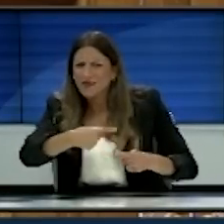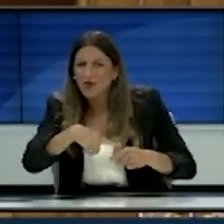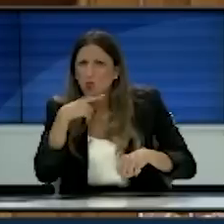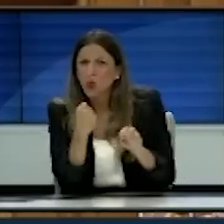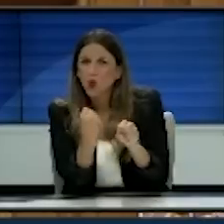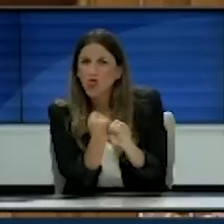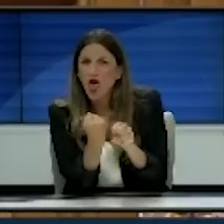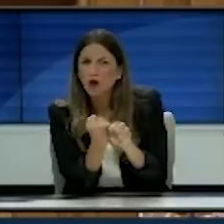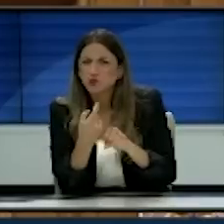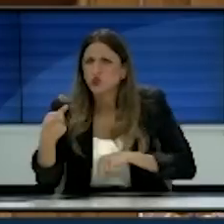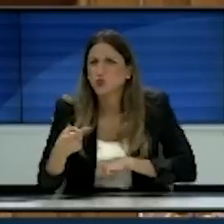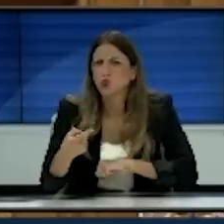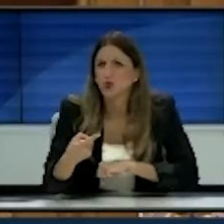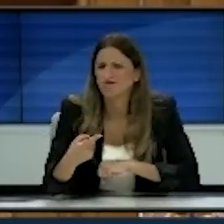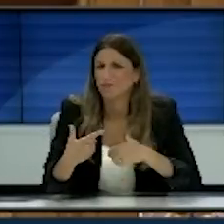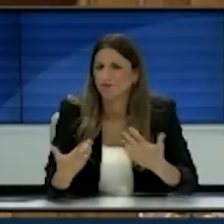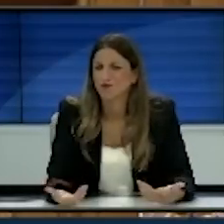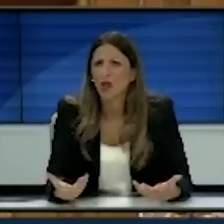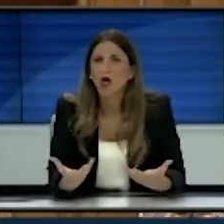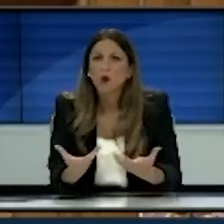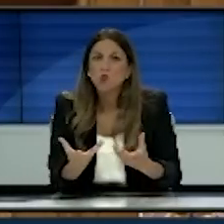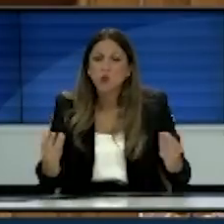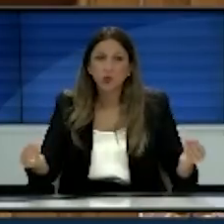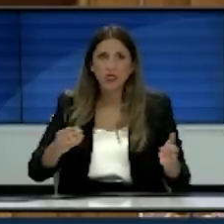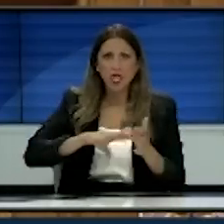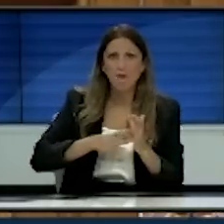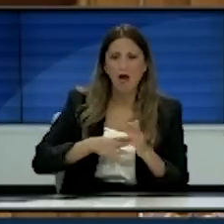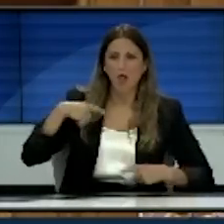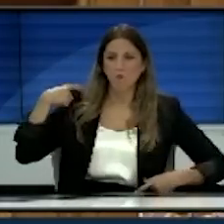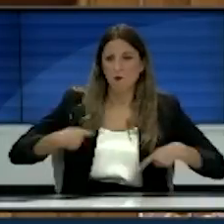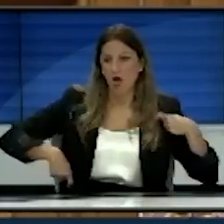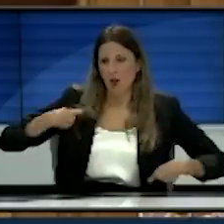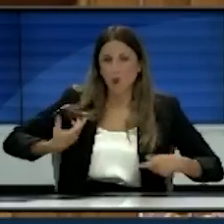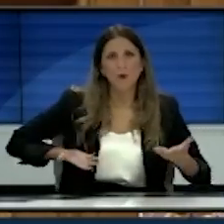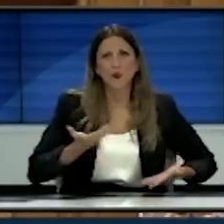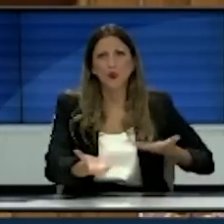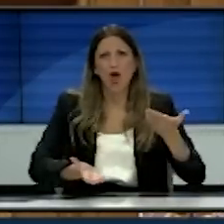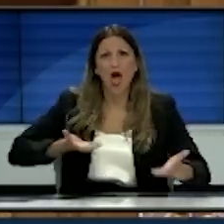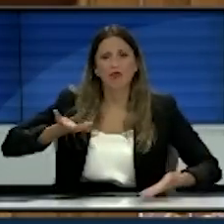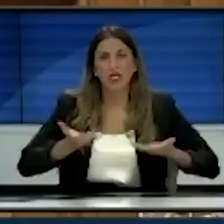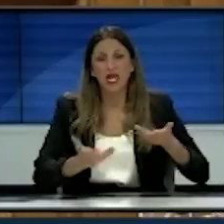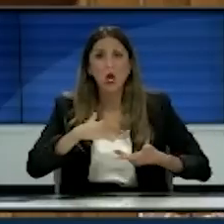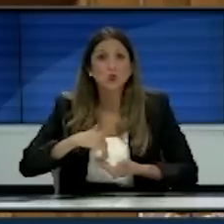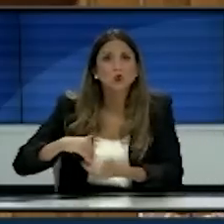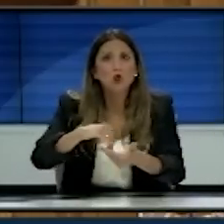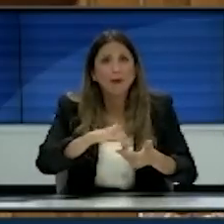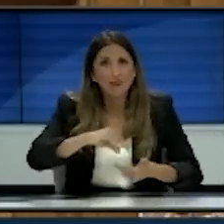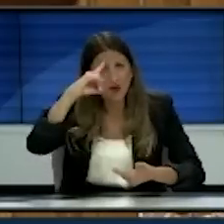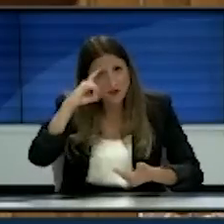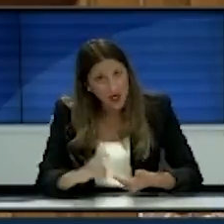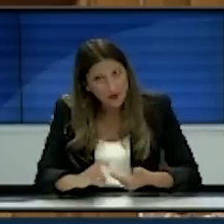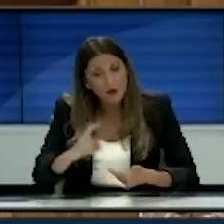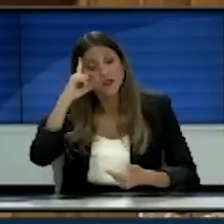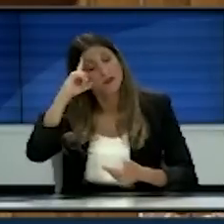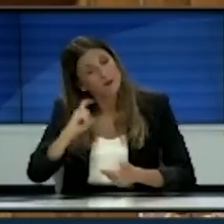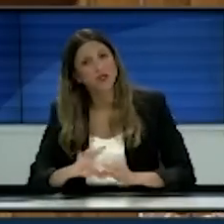εξόντωσης. Βροχή οι καταγγελίες των εργαζομένων από τα σωματεία. Δεν τις έχετε υπόψη σας? Να σας πούμε μερικές